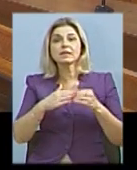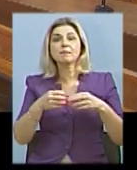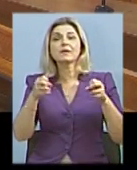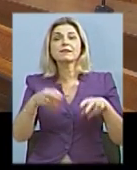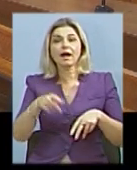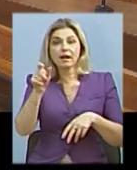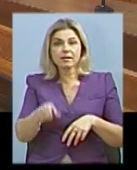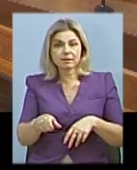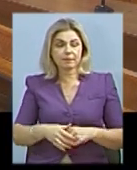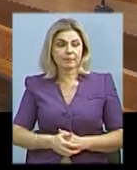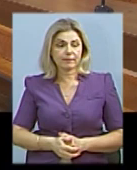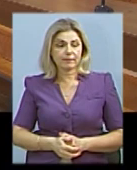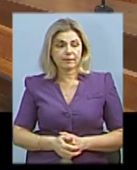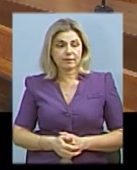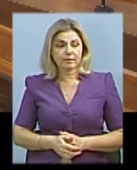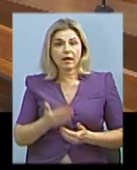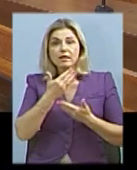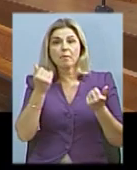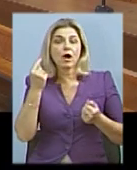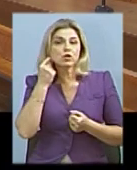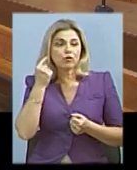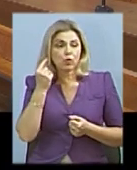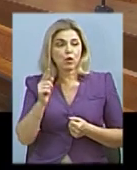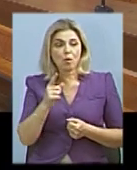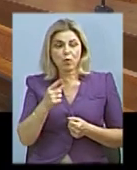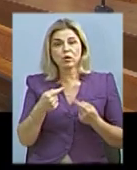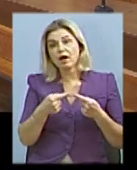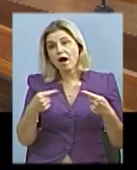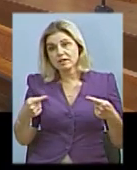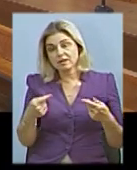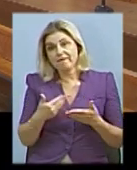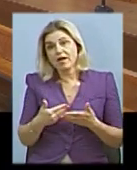Максим. Немає звуку через різні версії